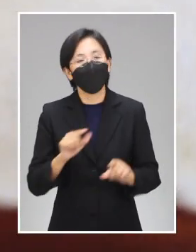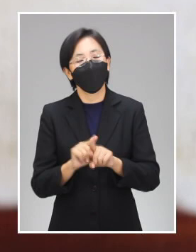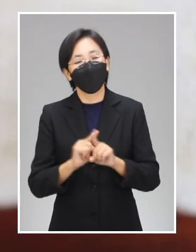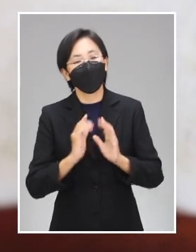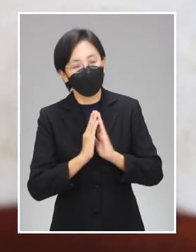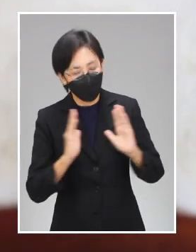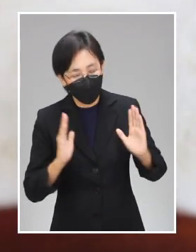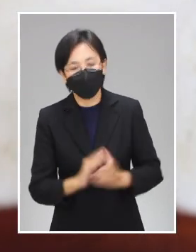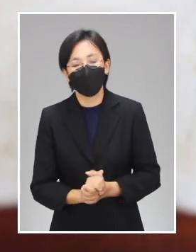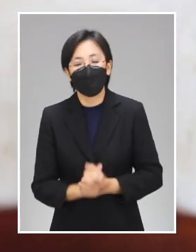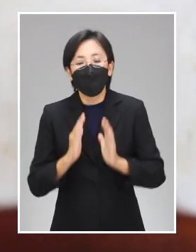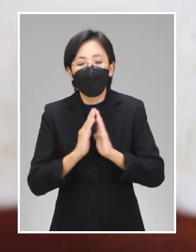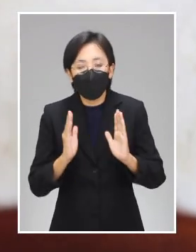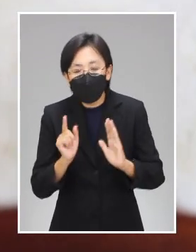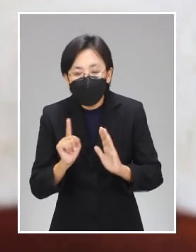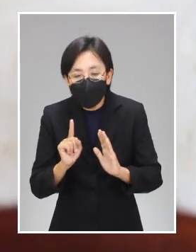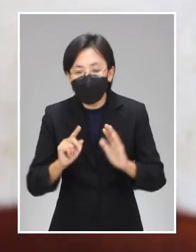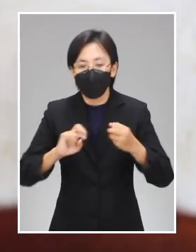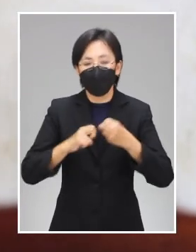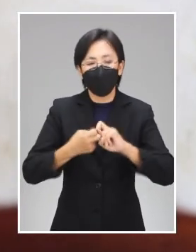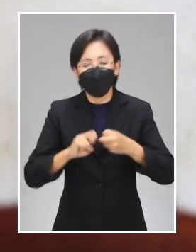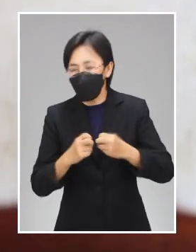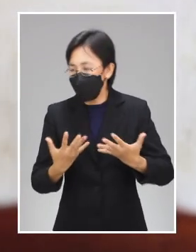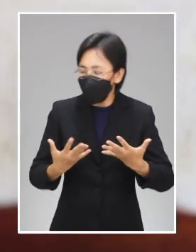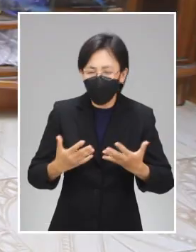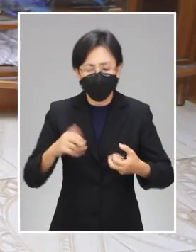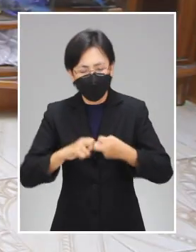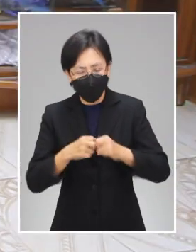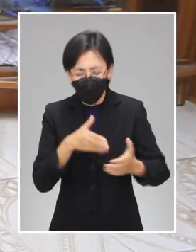ที่ยามที่ลำบากเขาก็ไม่ทิ้งกัน